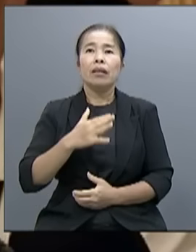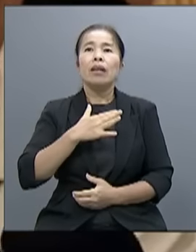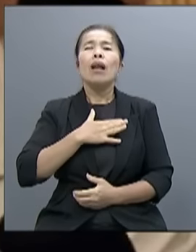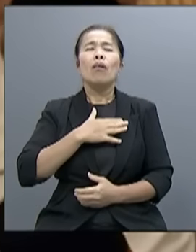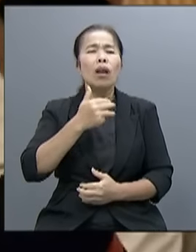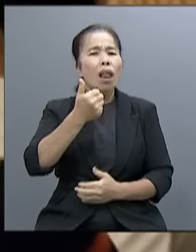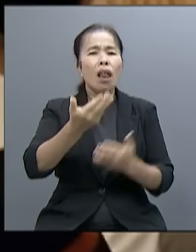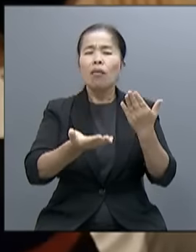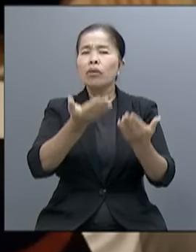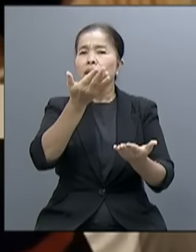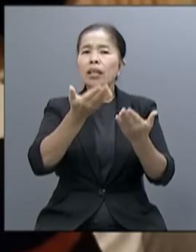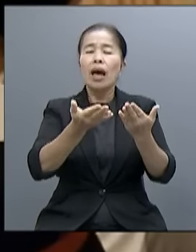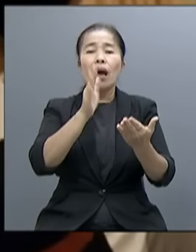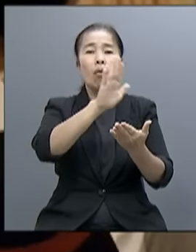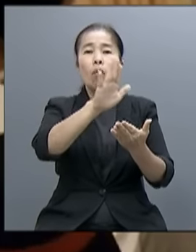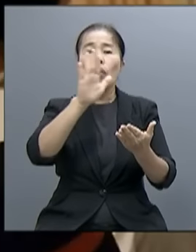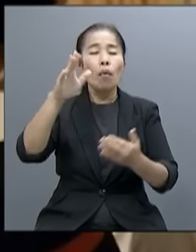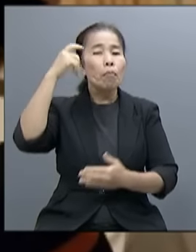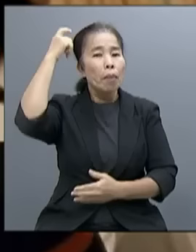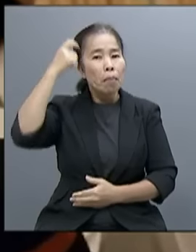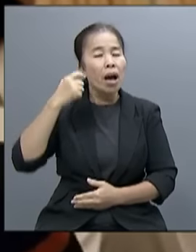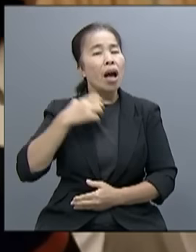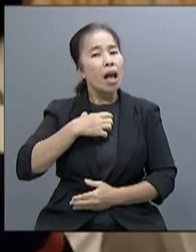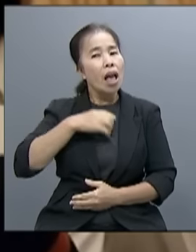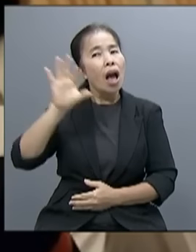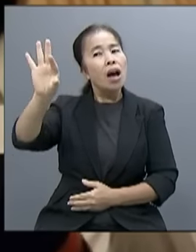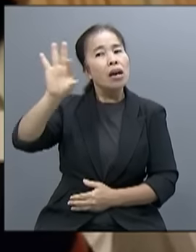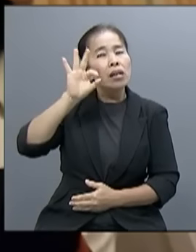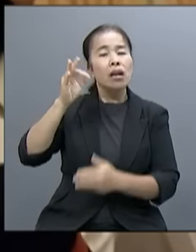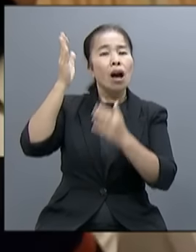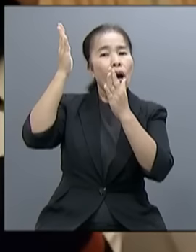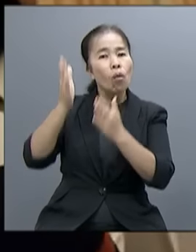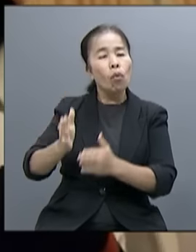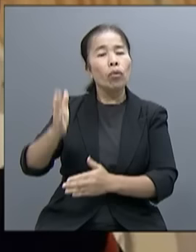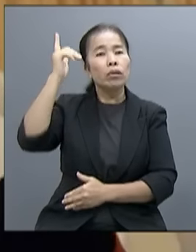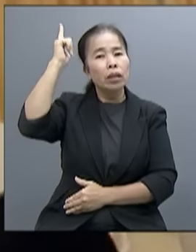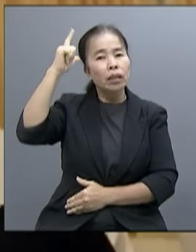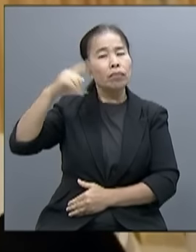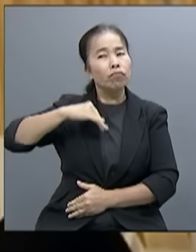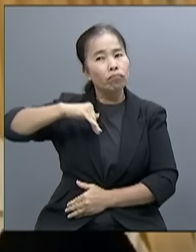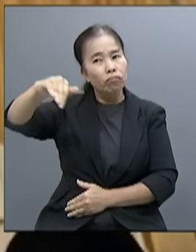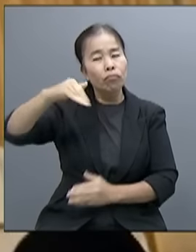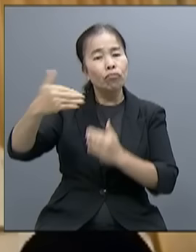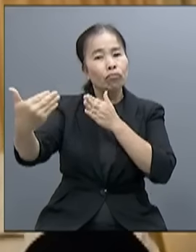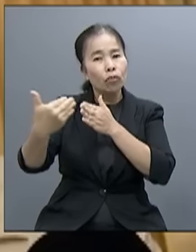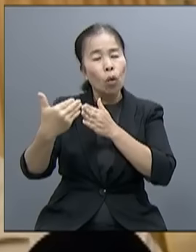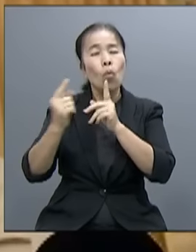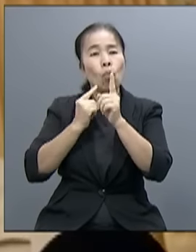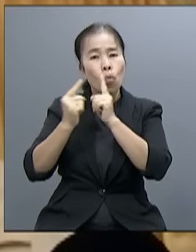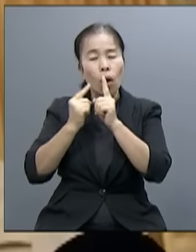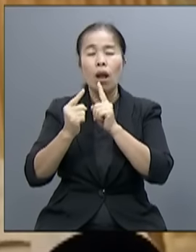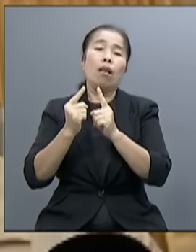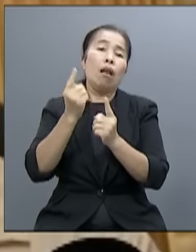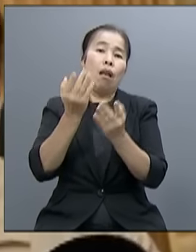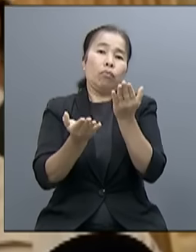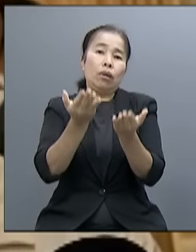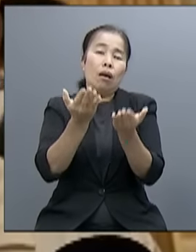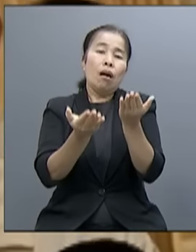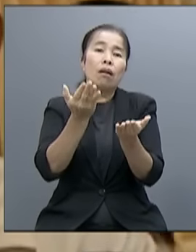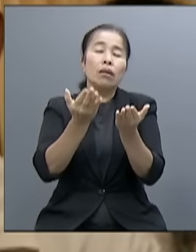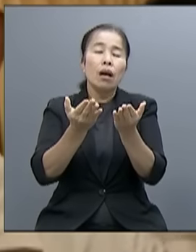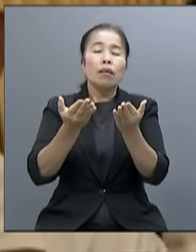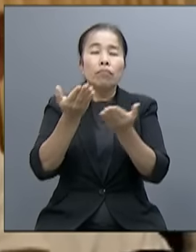รก็เป็นเรื่องที่พม่าเขาจะไปว่าซึ่งเป็นสิทธิของเขาที่เขาไปปรึกษาห